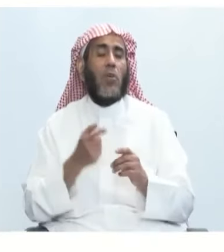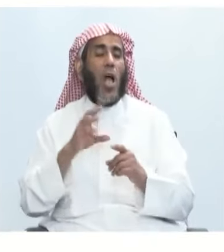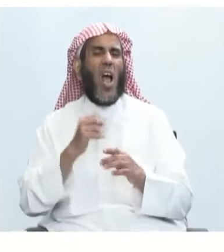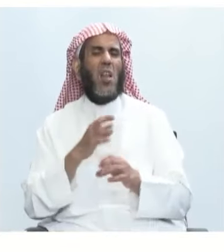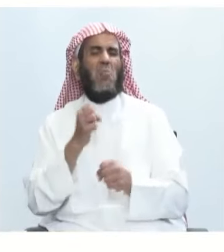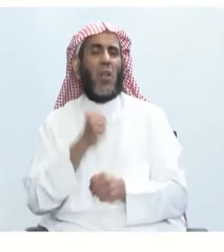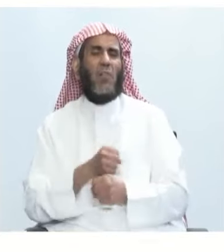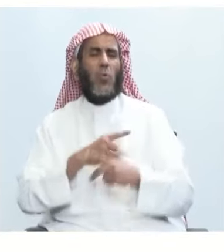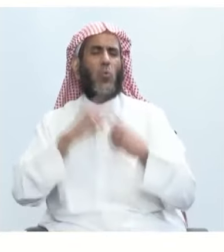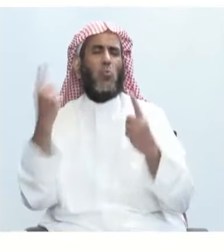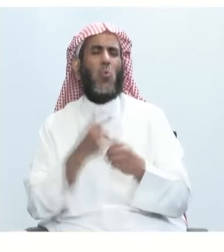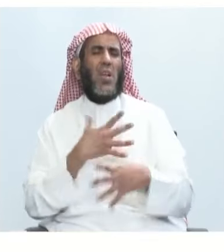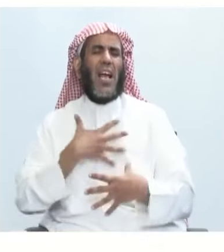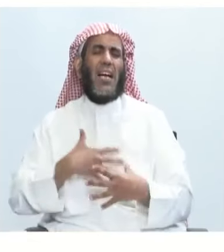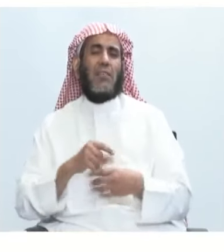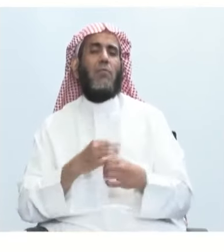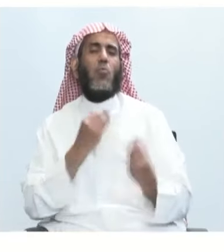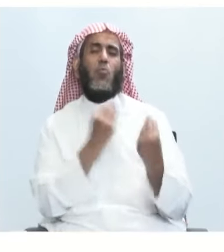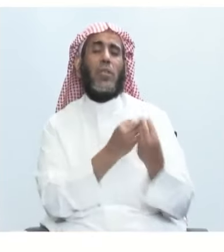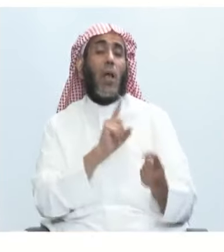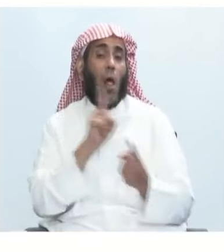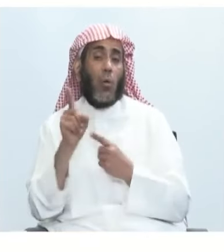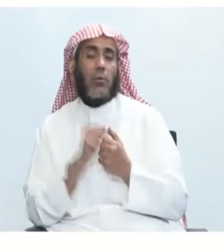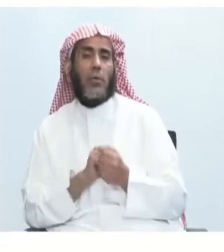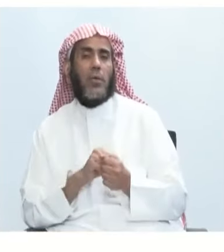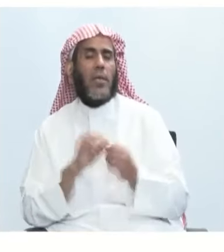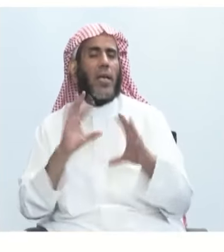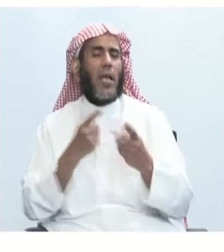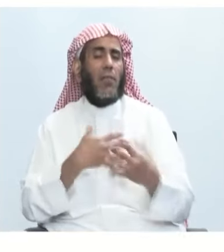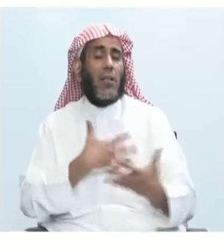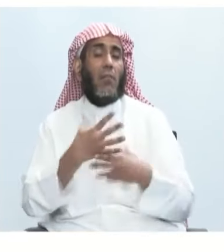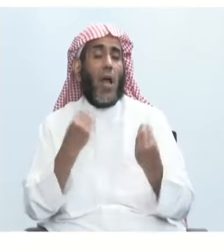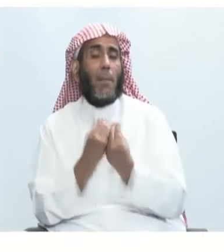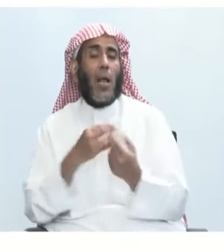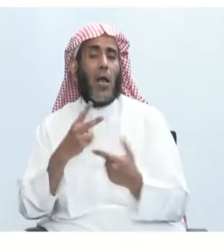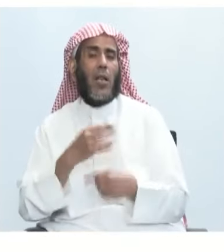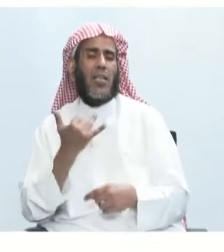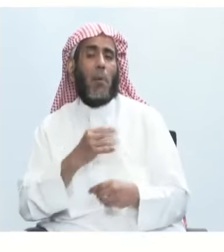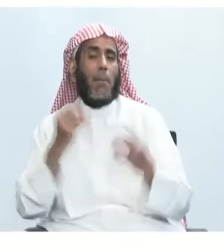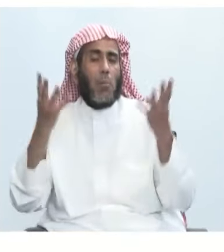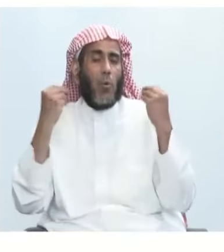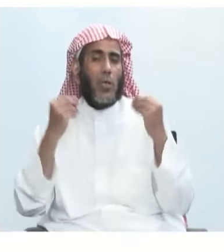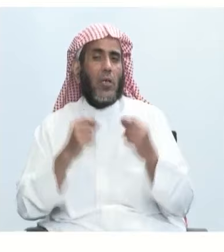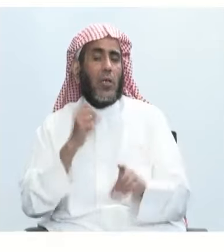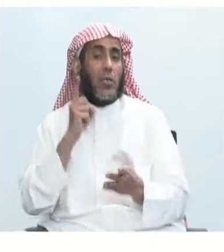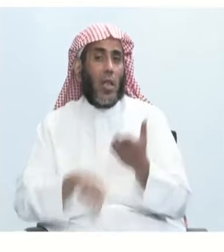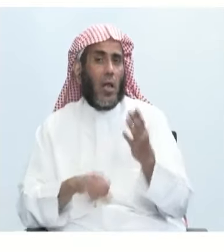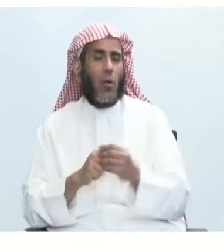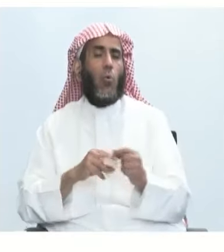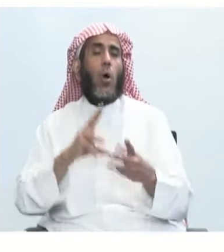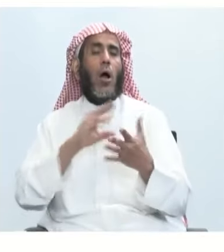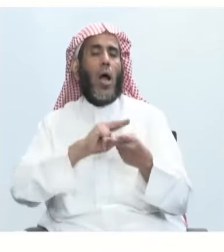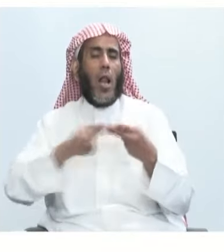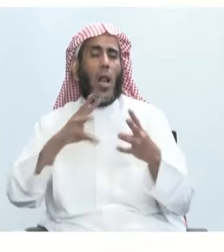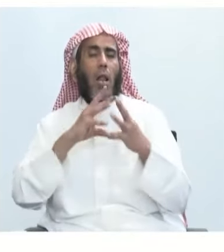المتحفظ شمولي عاطفي ودي ولاحظ هنا كيف تفاعل مع الاخرين الاهتمام بالمعلومات اتخاذ القرار وحل